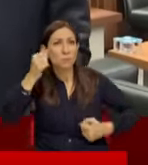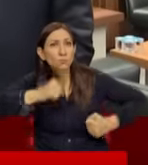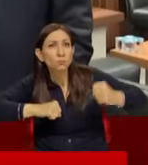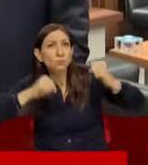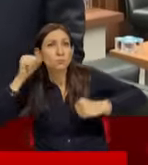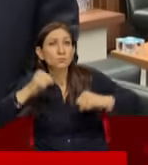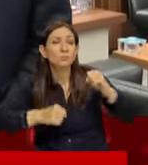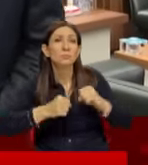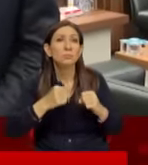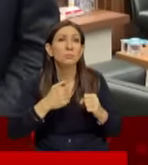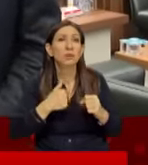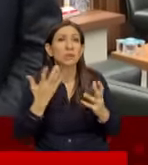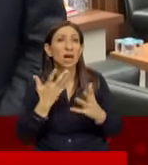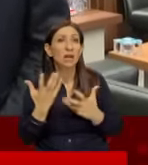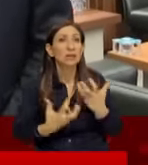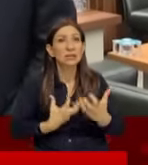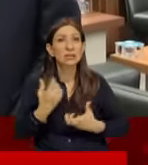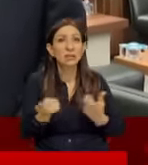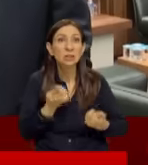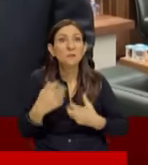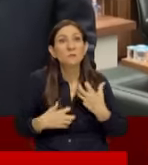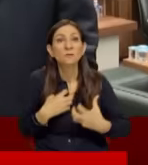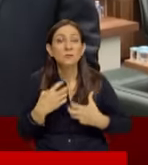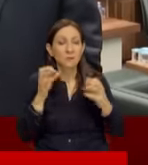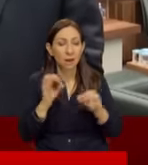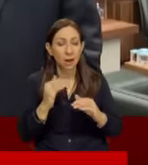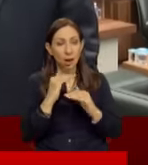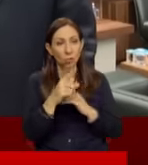rekabetin beni daha çok çalıştırdığını,